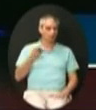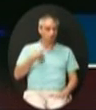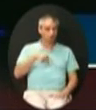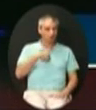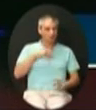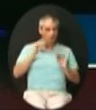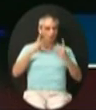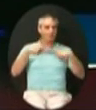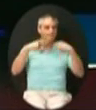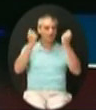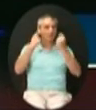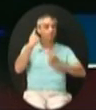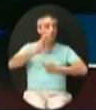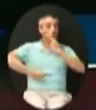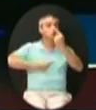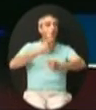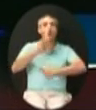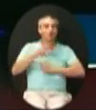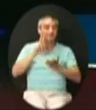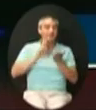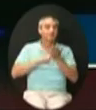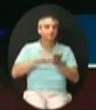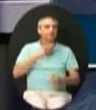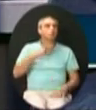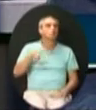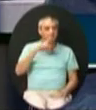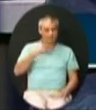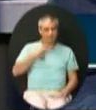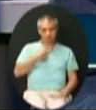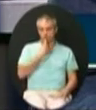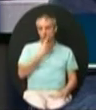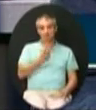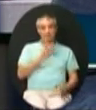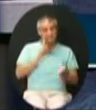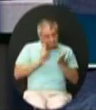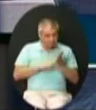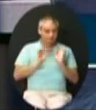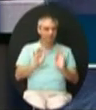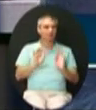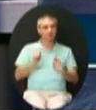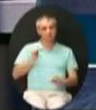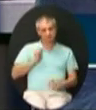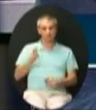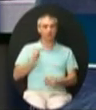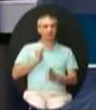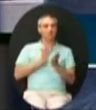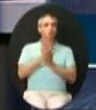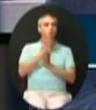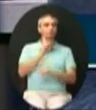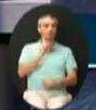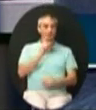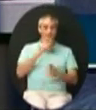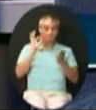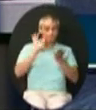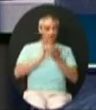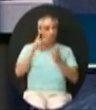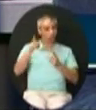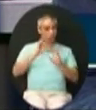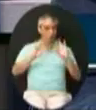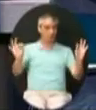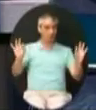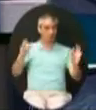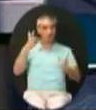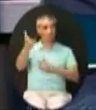שאנחנו מחנכים עליהם דורות, ושבזכותם אנחנו טוענים, ובצדק, שצה"ל הוא צבא מוסרי. ביום שהוא